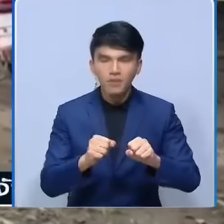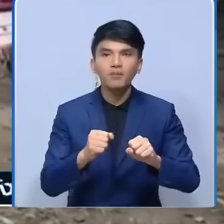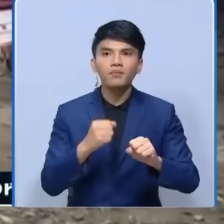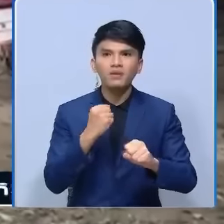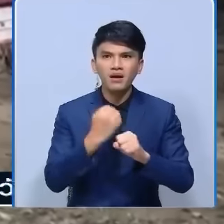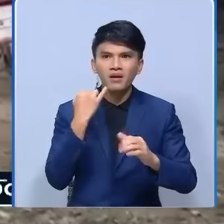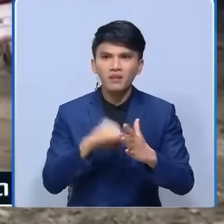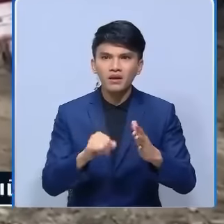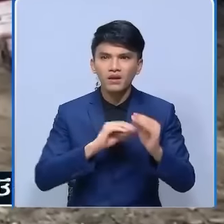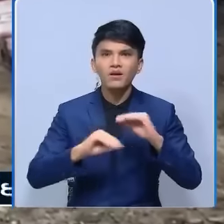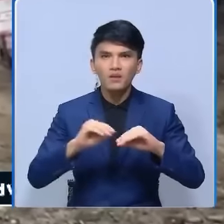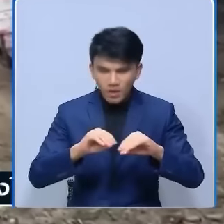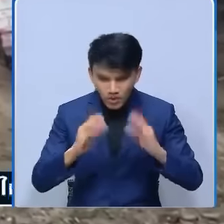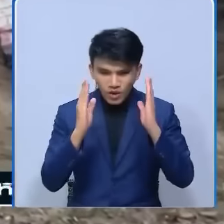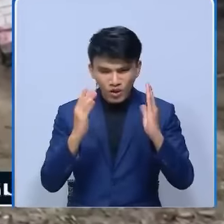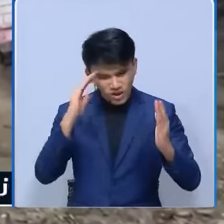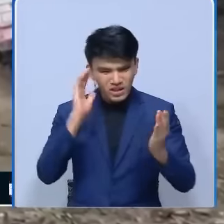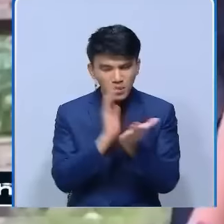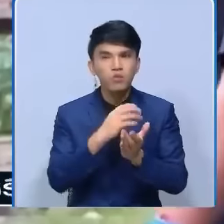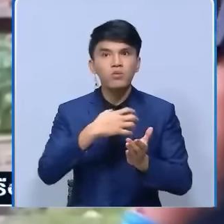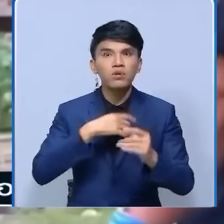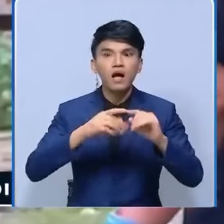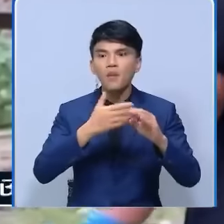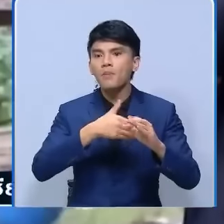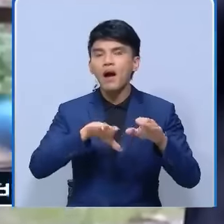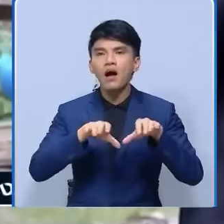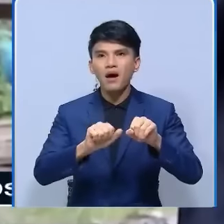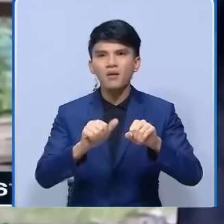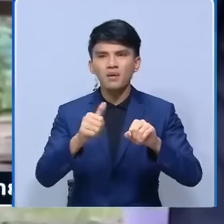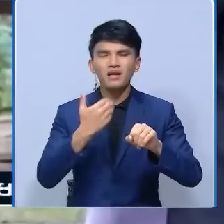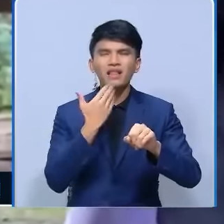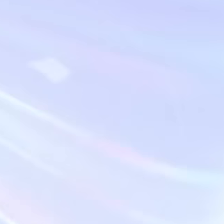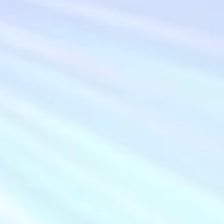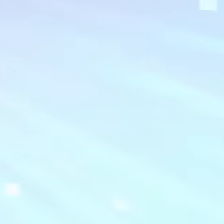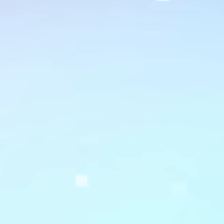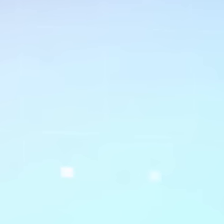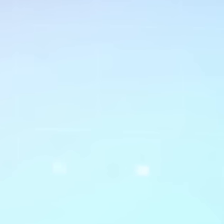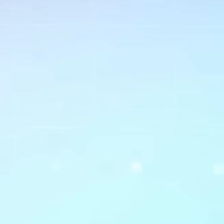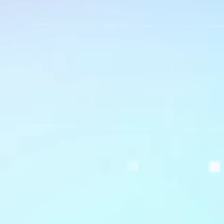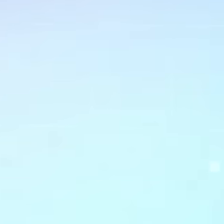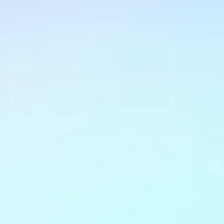ไถ่ด้วยเป็นที่ต้องการของตำรวจเป็นอย่างมากแต่ก็หลบหนีการจับกุมได้มาตลอดนะครับ